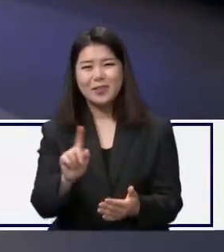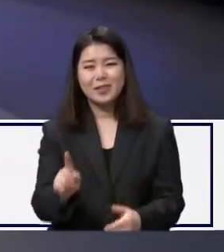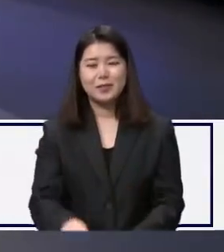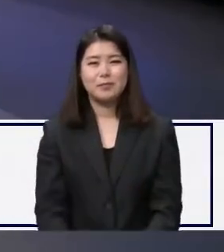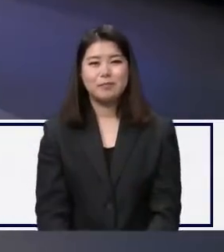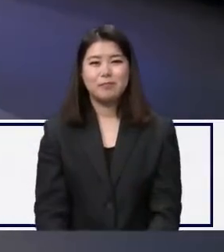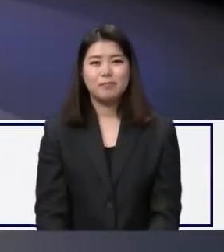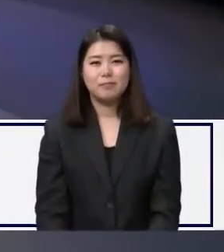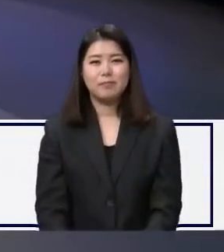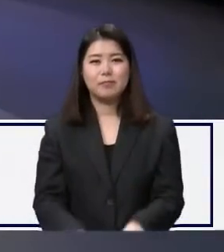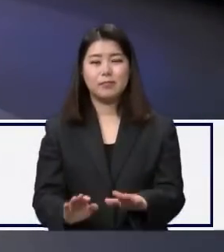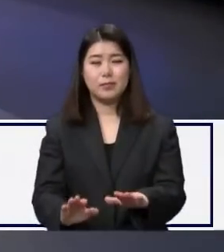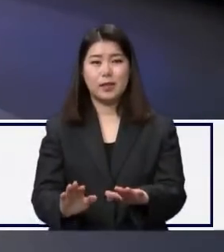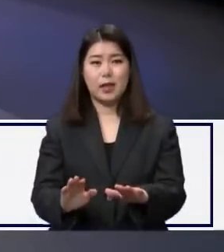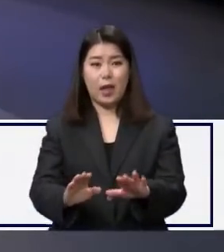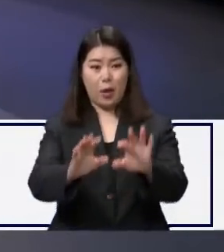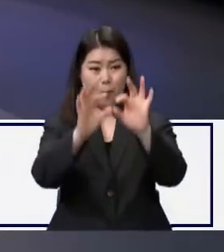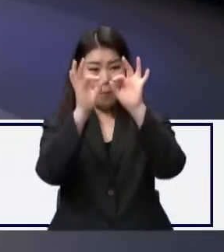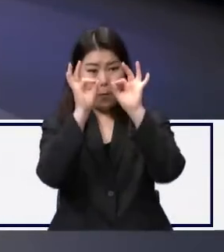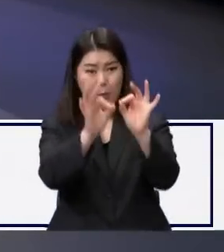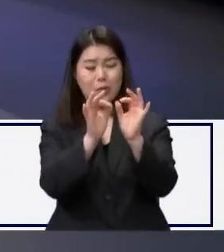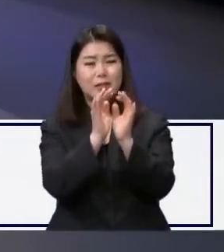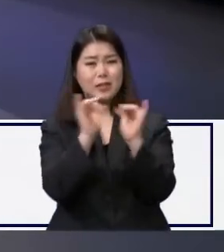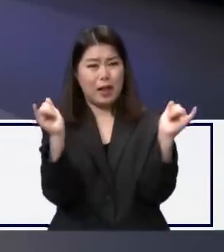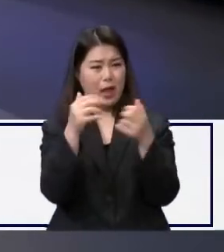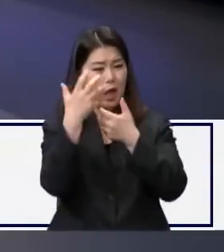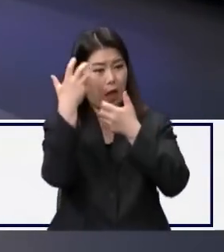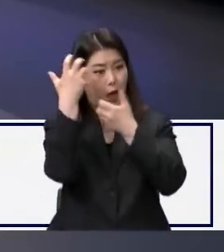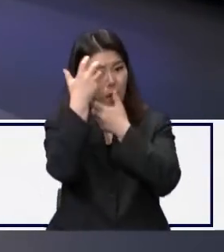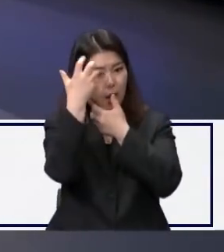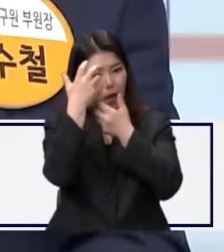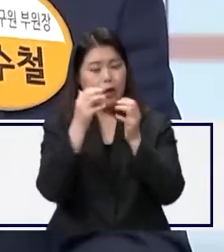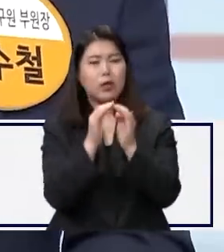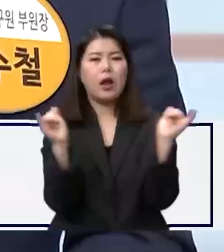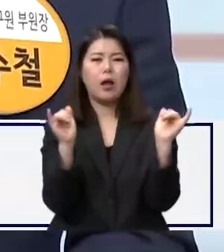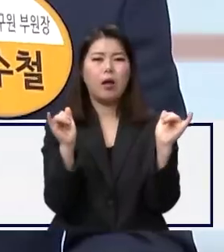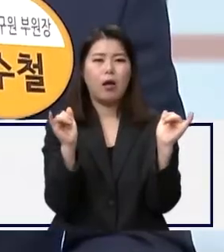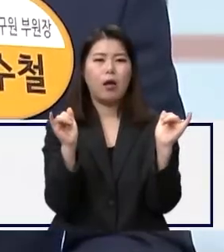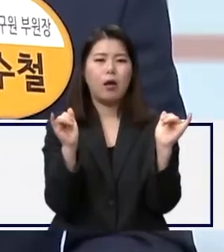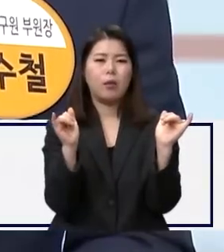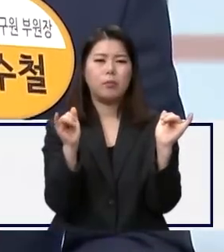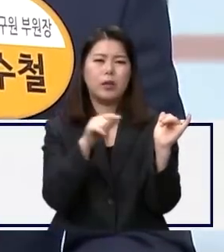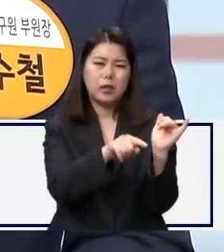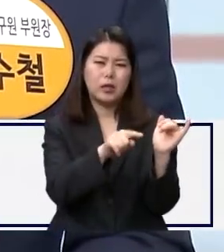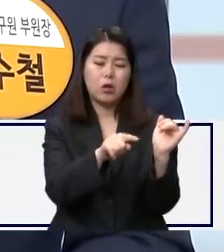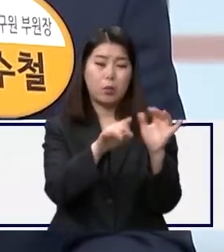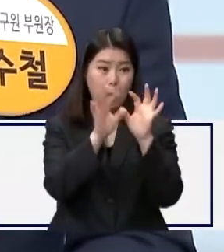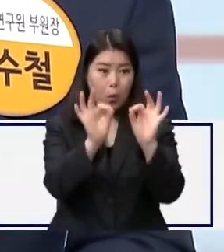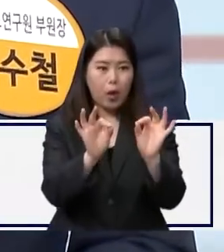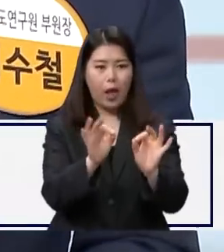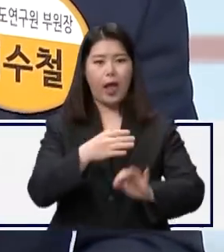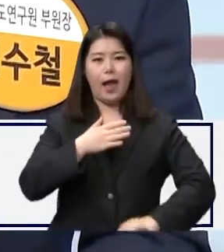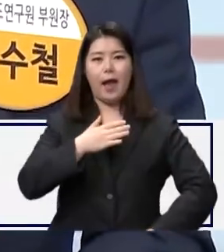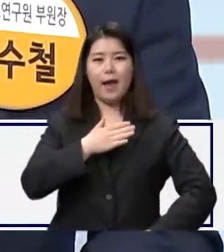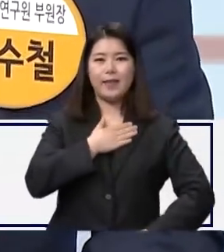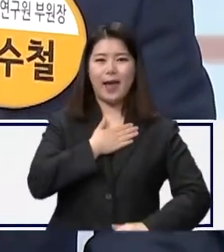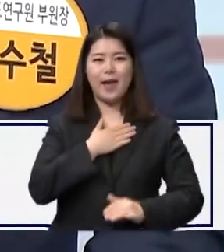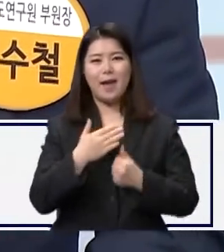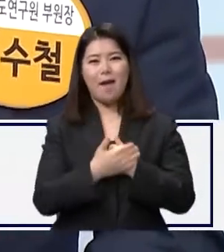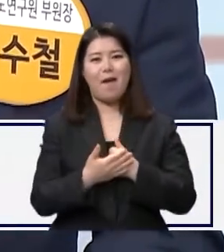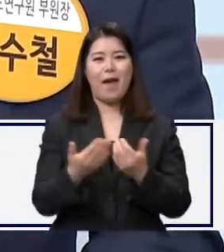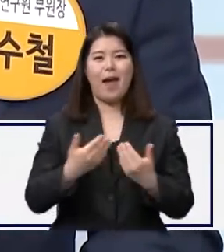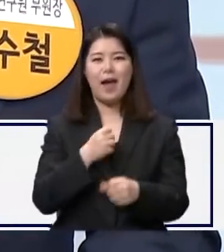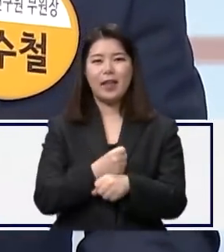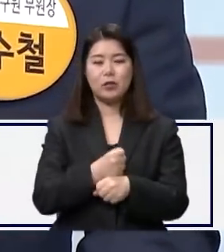이것을 받아들이는 가능성 팬덤층이 문제는 그것을 그렇게 인식했다는데 문제가 있는 거죠 제가 왜 대표께서